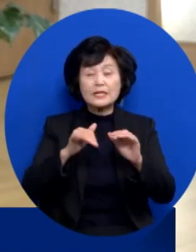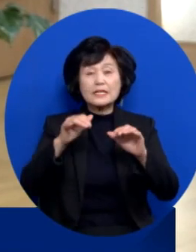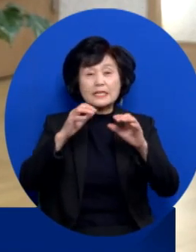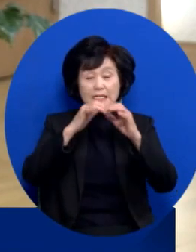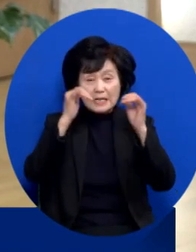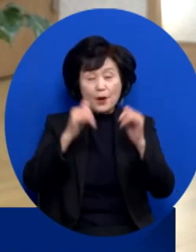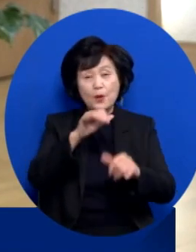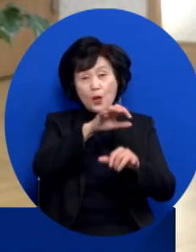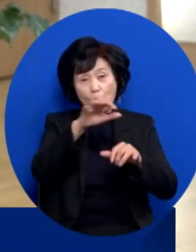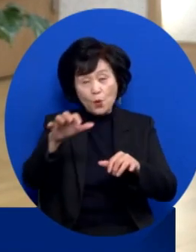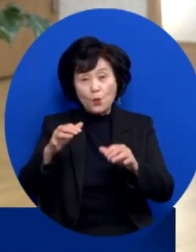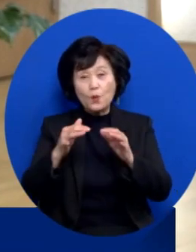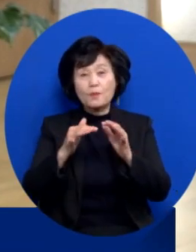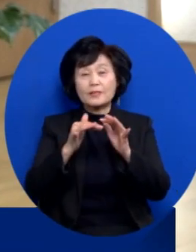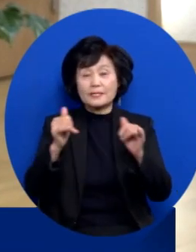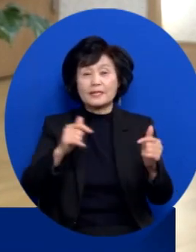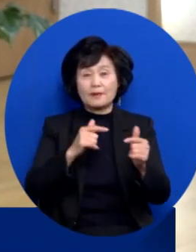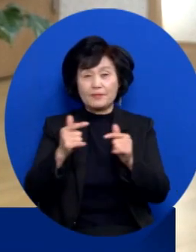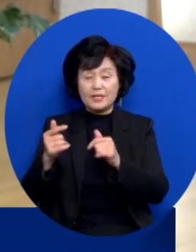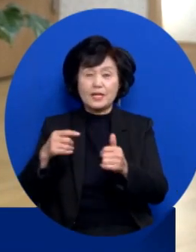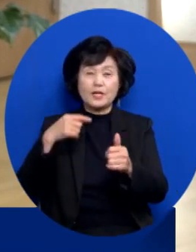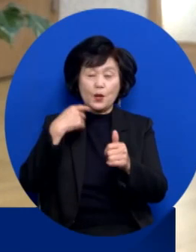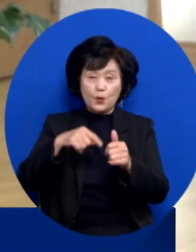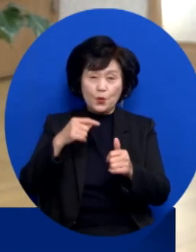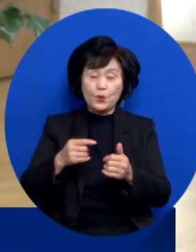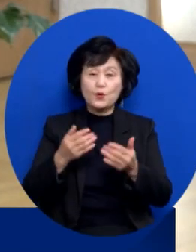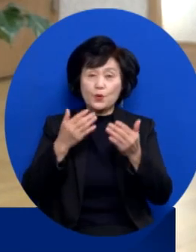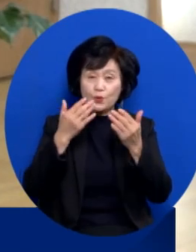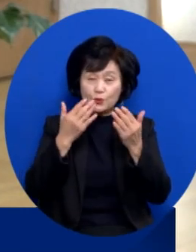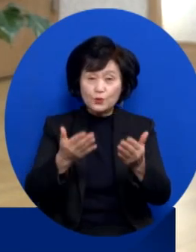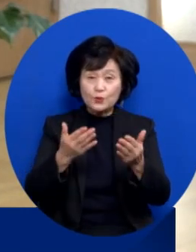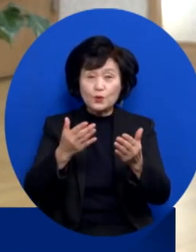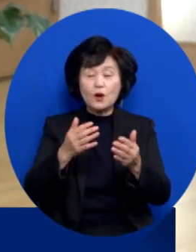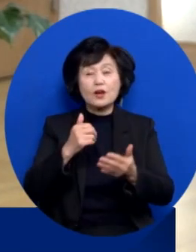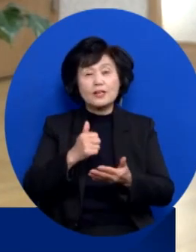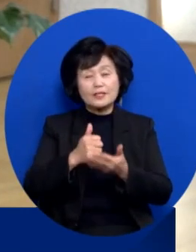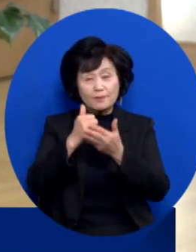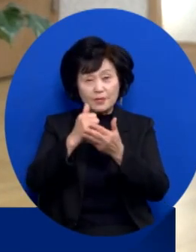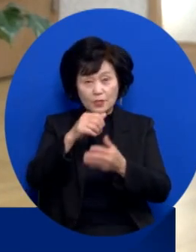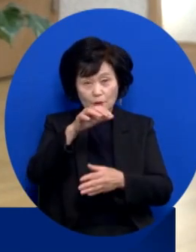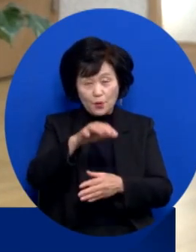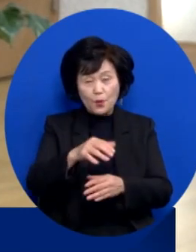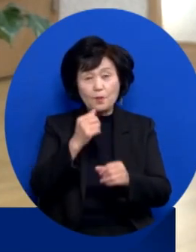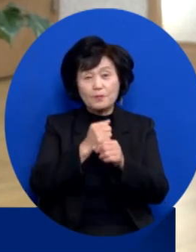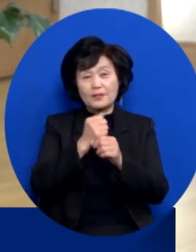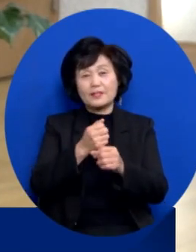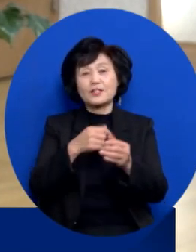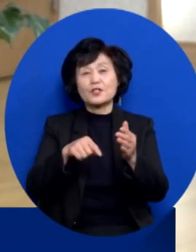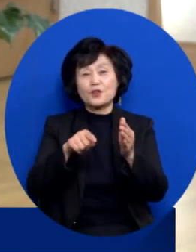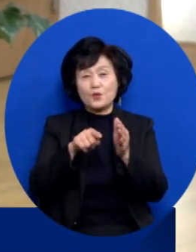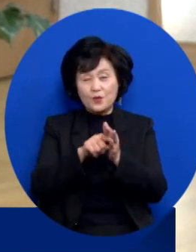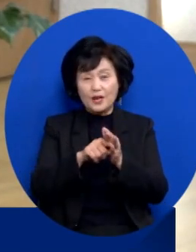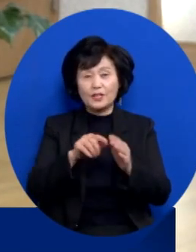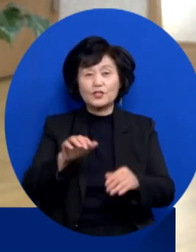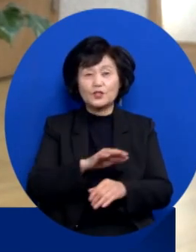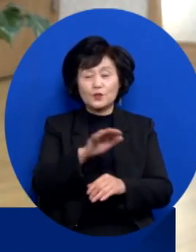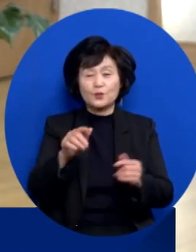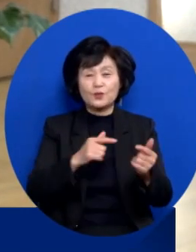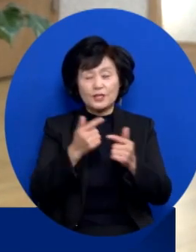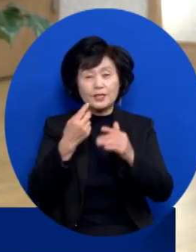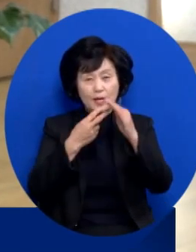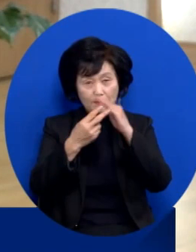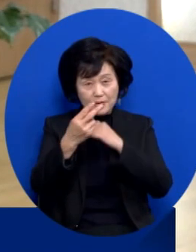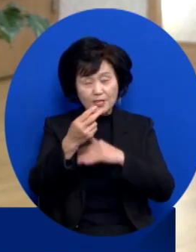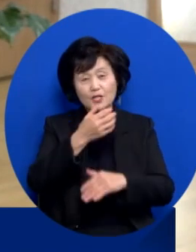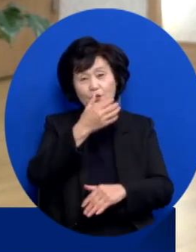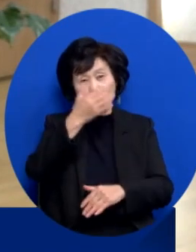우리는 cpa를 교육을 시키고 섬기는 이런 기관으로 만들어 가고자 하는 것이 우리의 비전이고 꿈이고